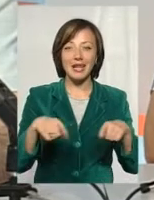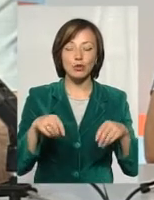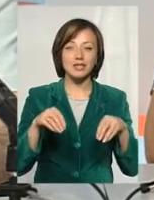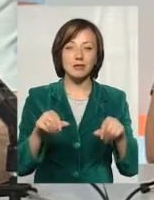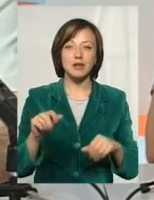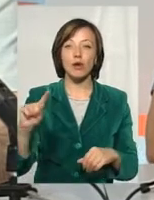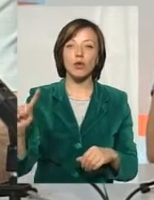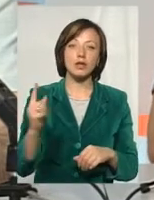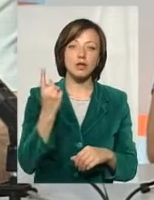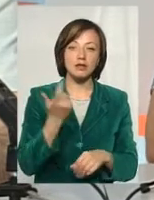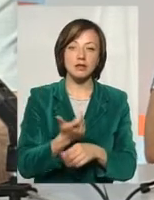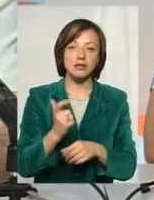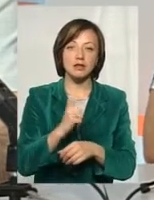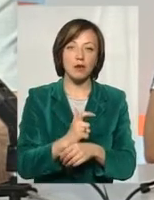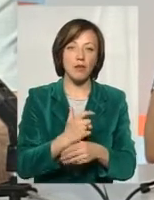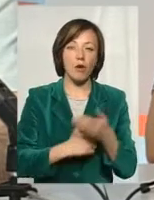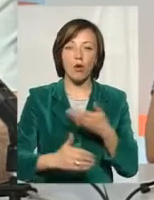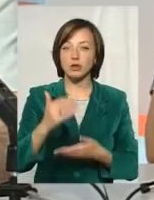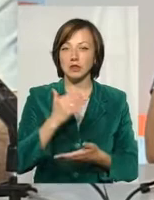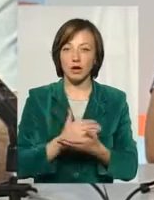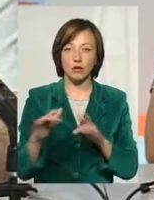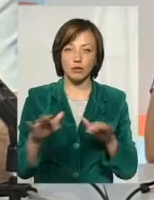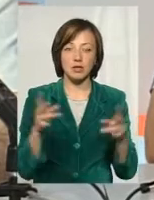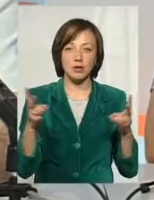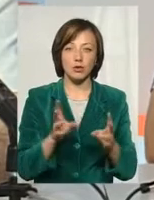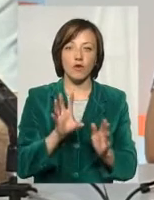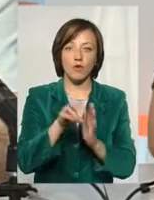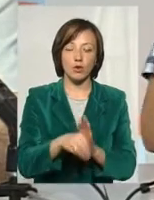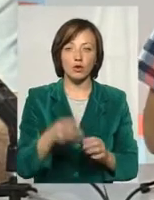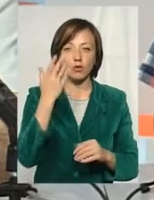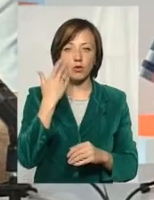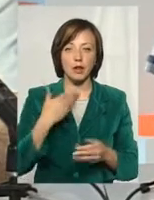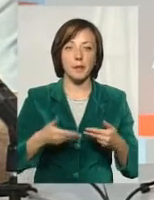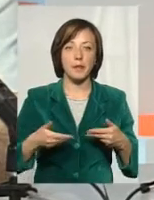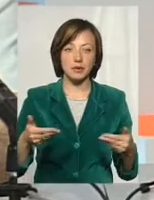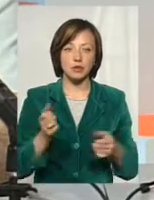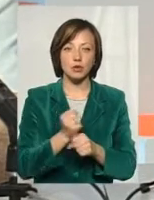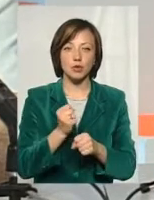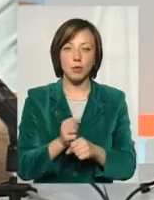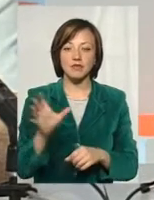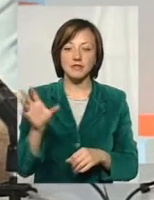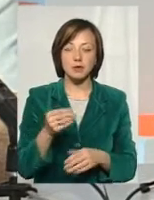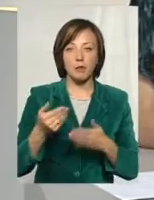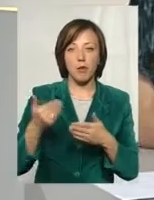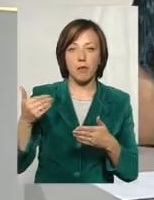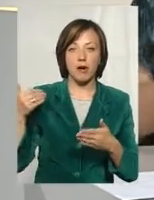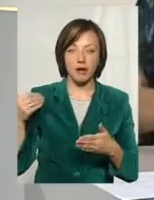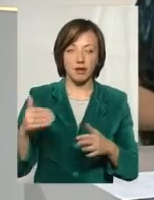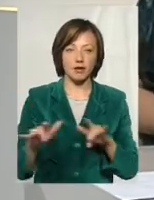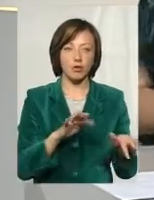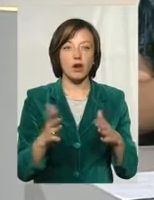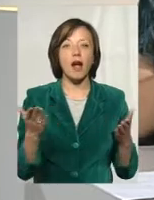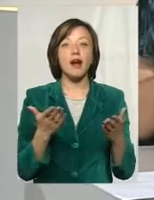з самих останніх кроків, які потрібно вводити після того, коли ми зробимо всі попередні кроки.